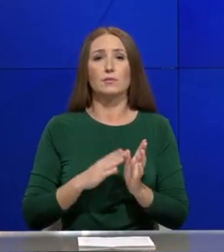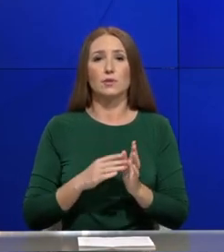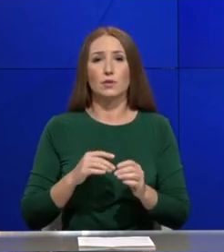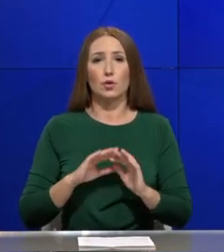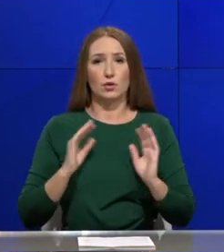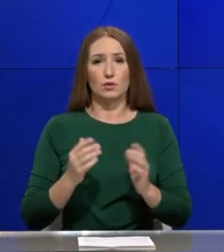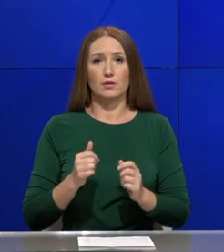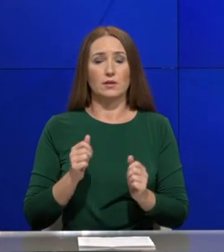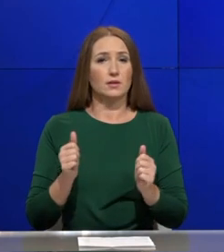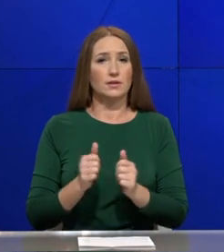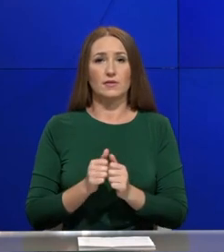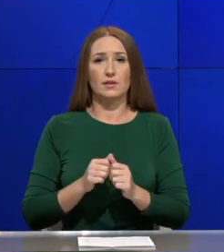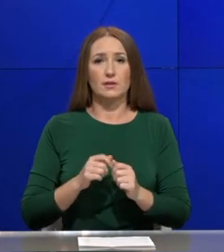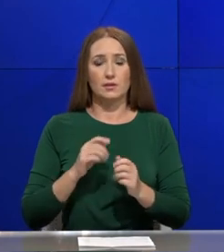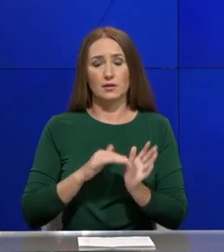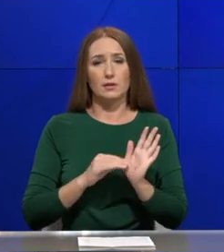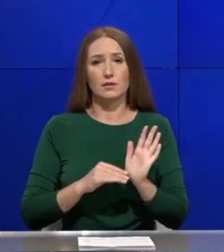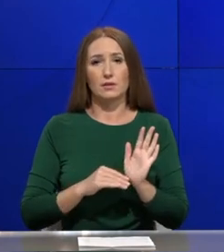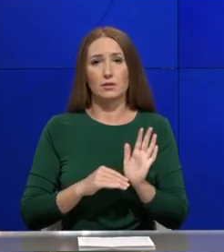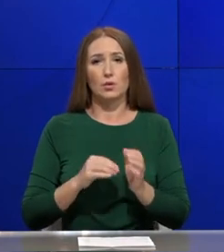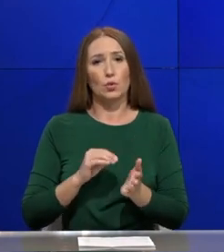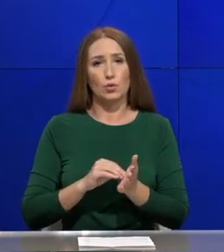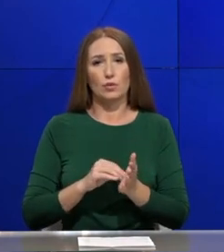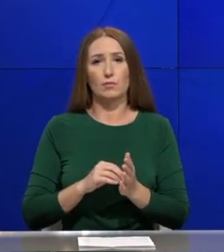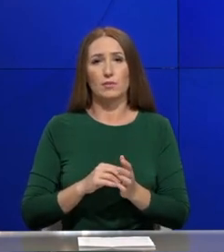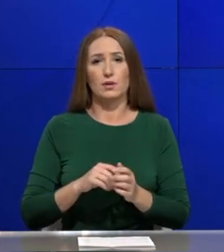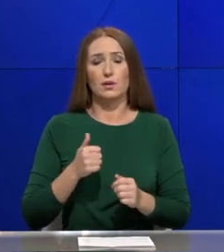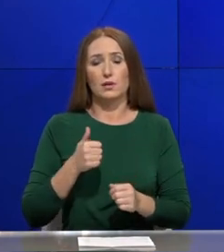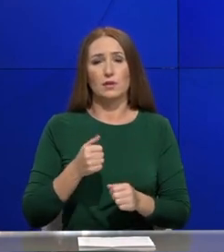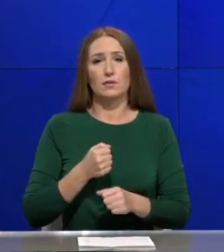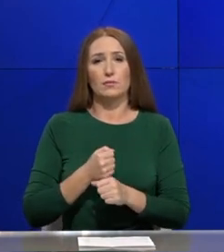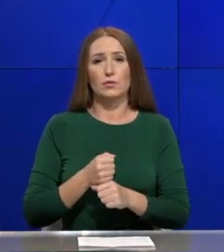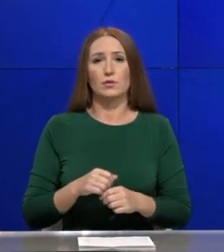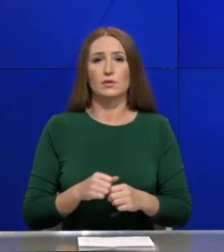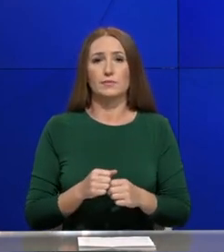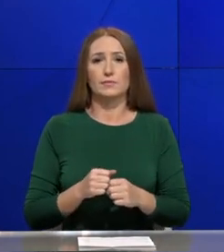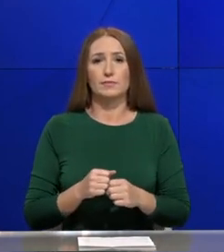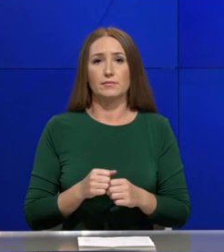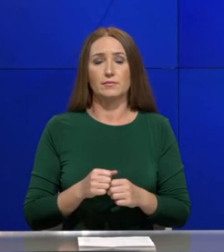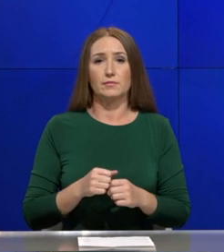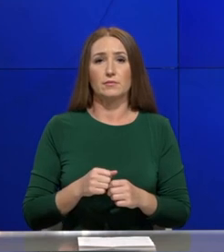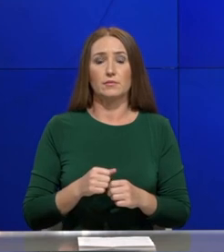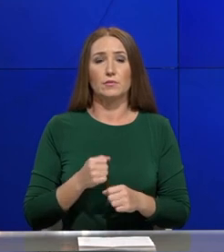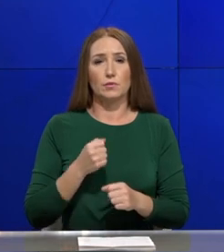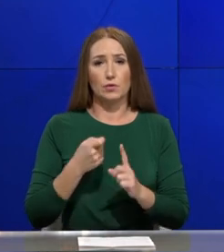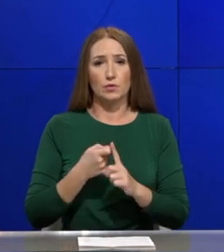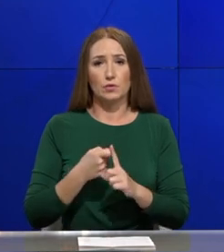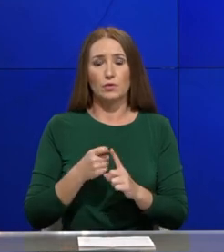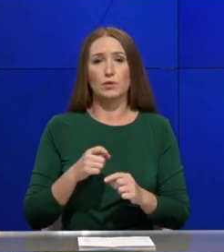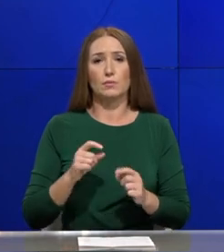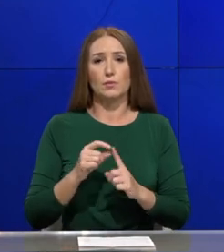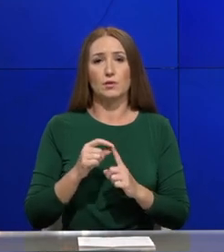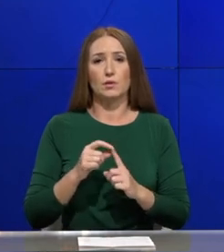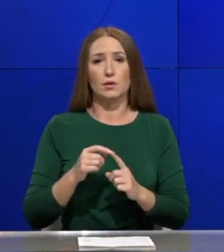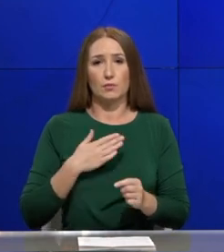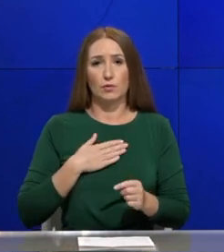sve zacrtano, u rokovima i na najkvalitetniji mogući način. Ključni prioriteti mog